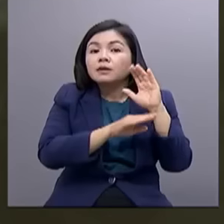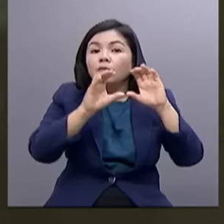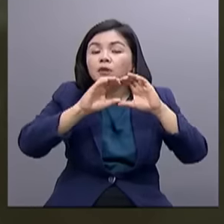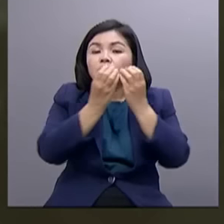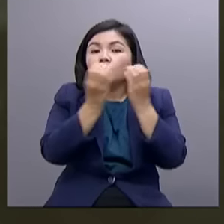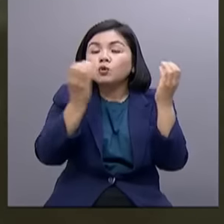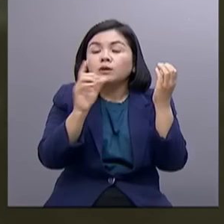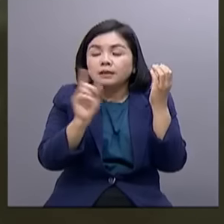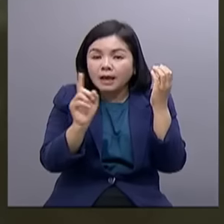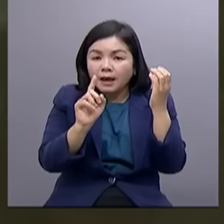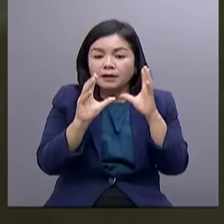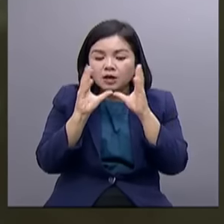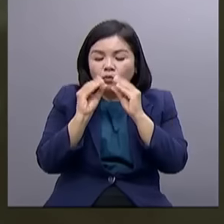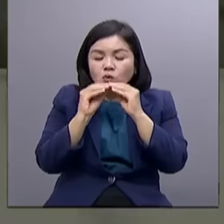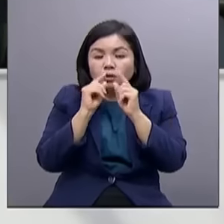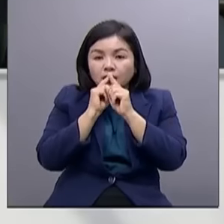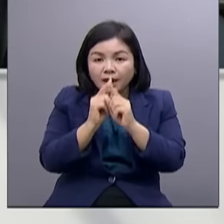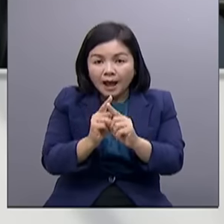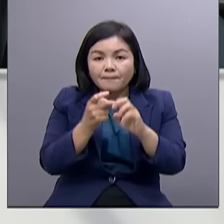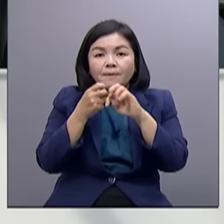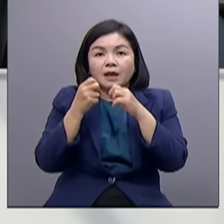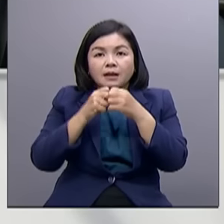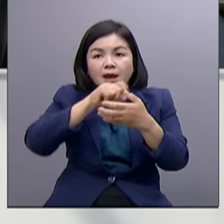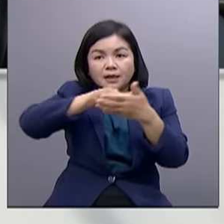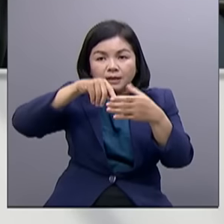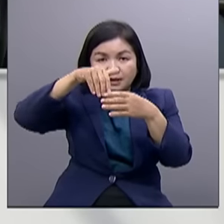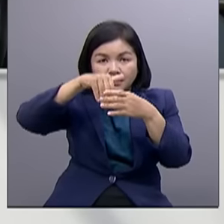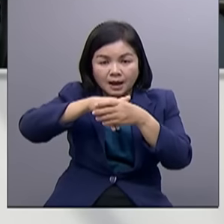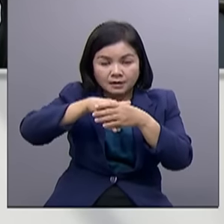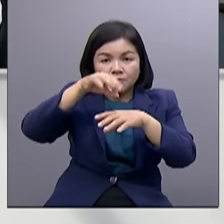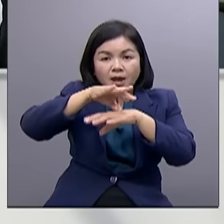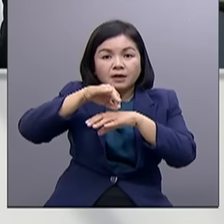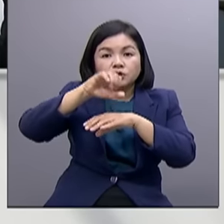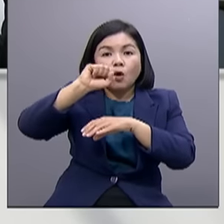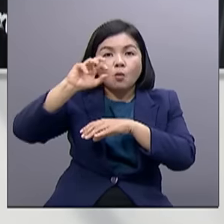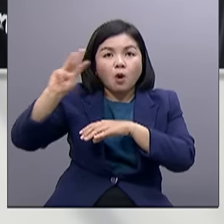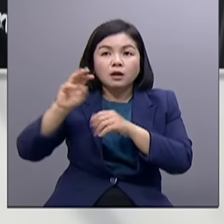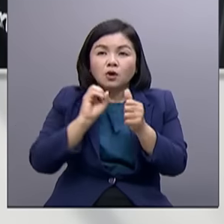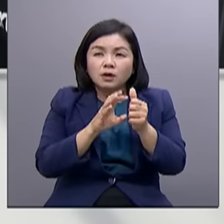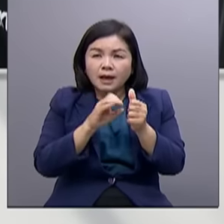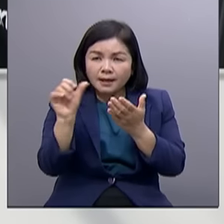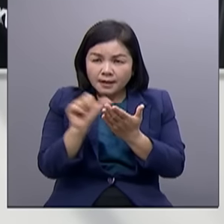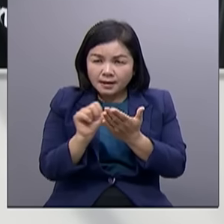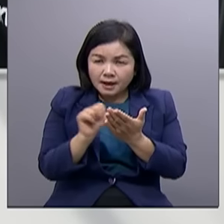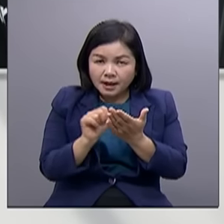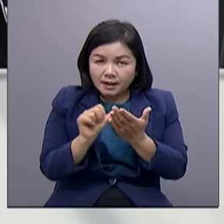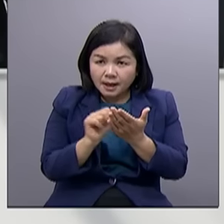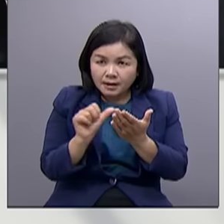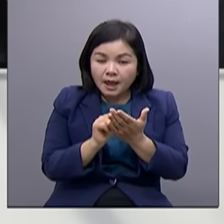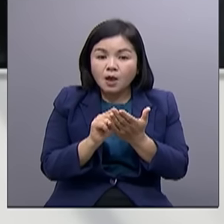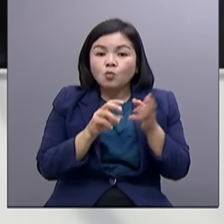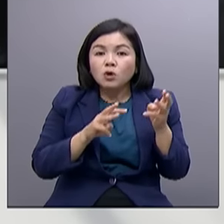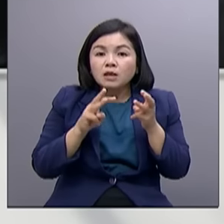ในเวทีเสวนาติดตามผลและปัญหาการเลือกสวรวมไปถึงข้อเสนอแนะแนวทางแก้ไขไม่ให้มีการล้ม